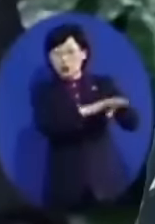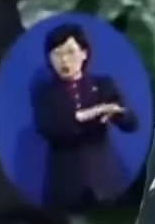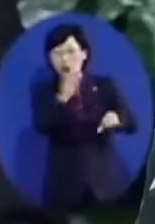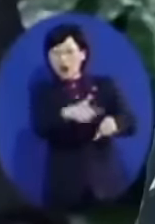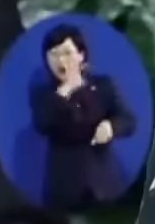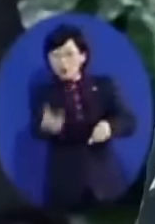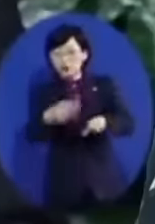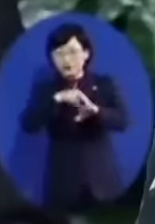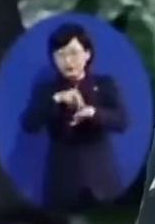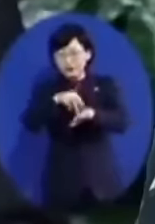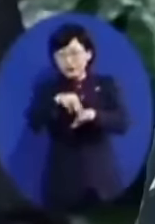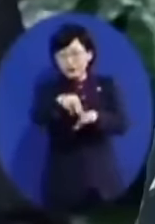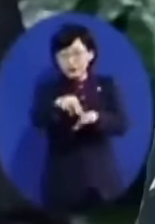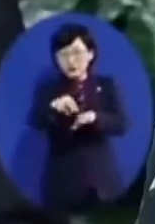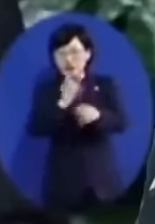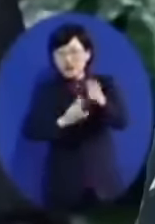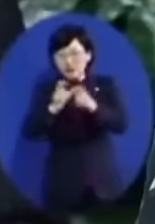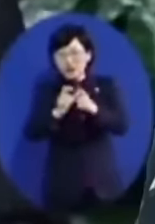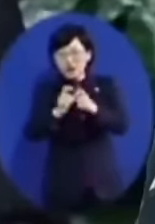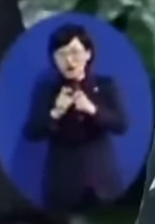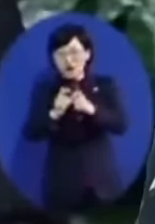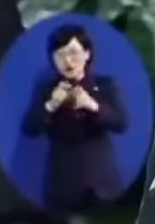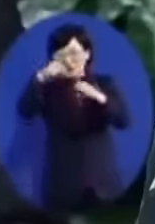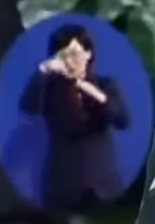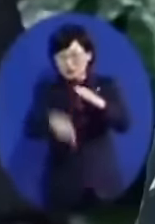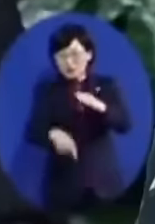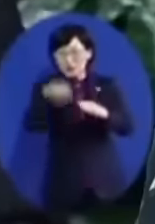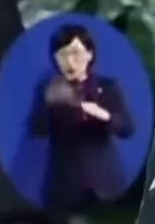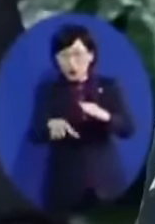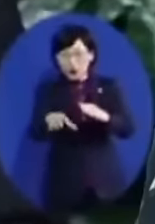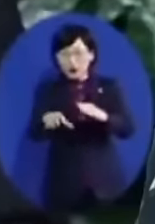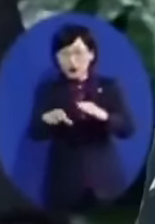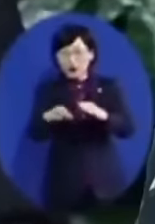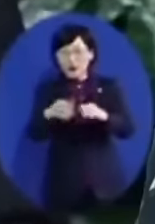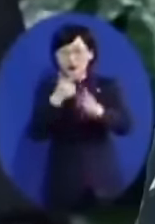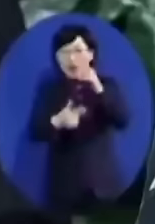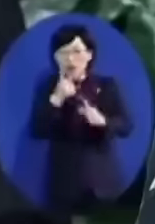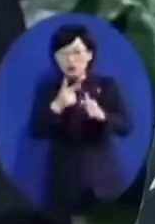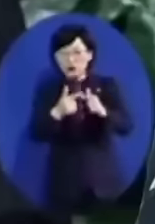걸어서 더 깊은 광야로 들어가서 루렛나무 밑에 앉아서